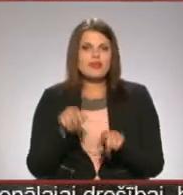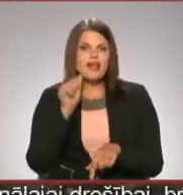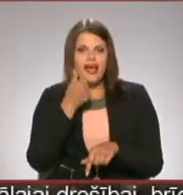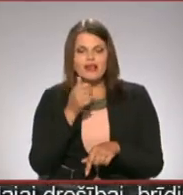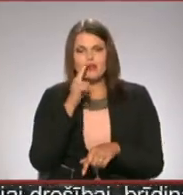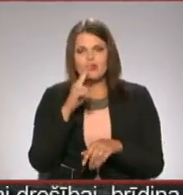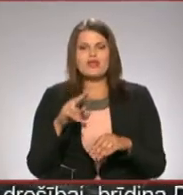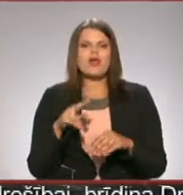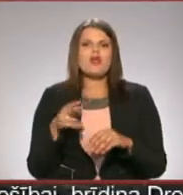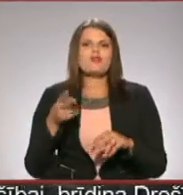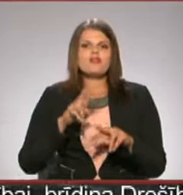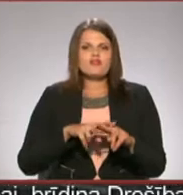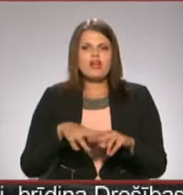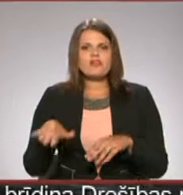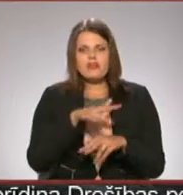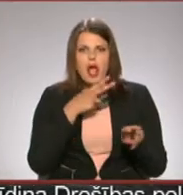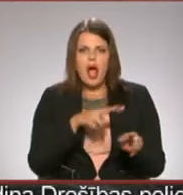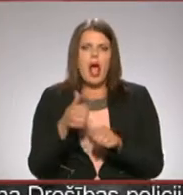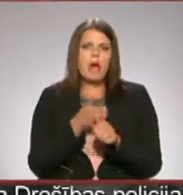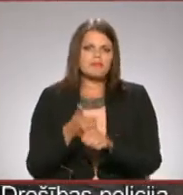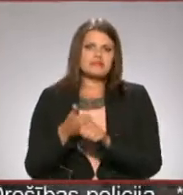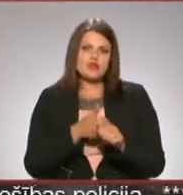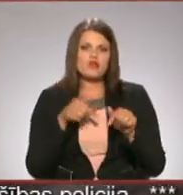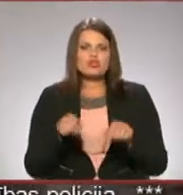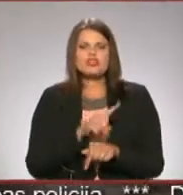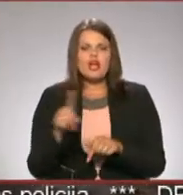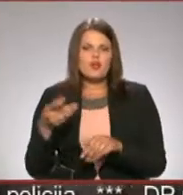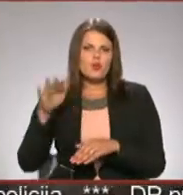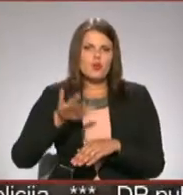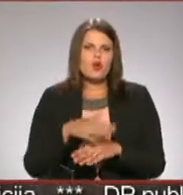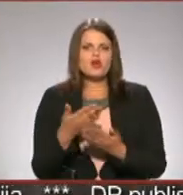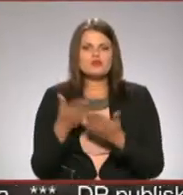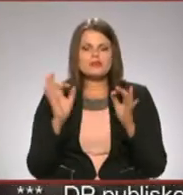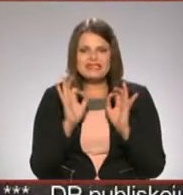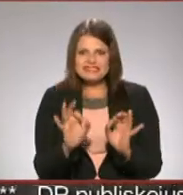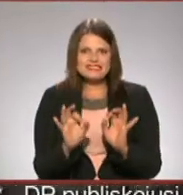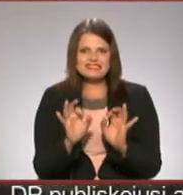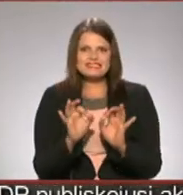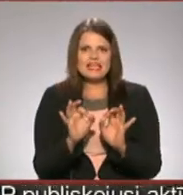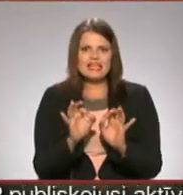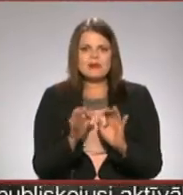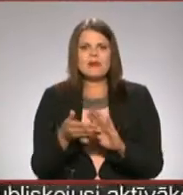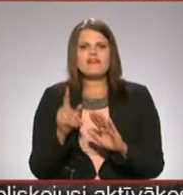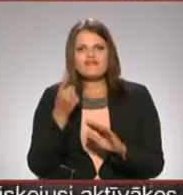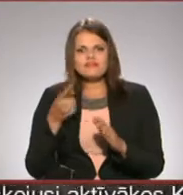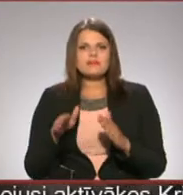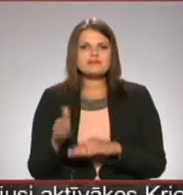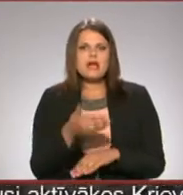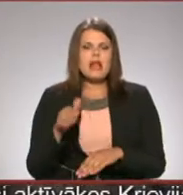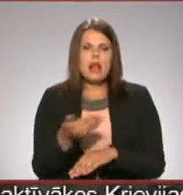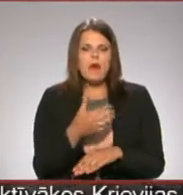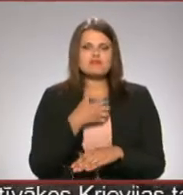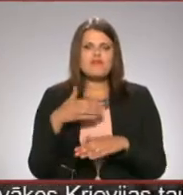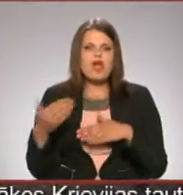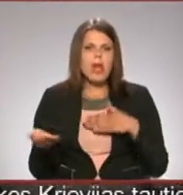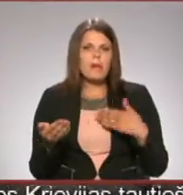nedēļu veltīs ugunsgrēka vietas apsakošanai. Šeit ir tāda nogāze, kad īstenībā vispirms ar lāpstu ir jātrok tās malas,